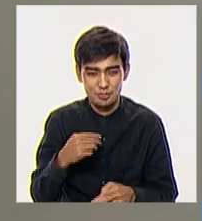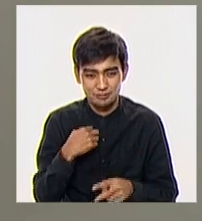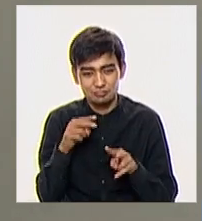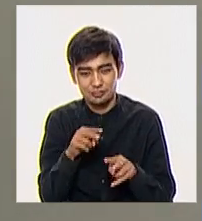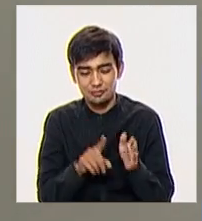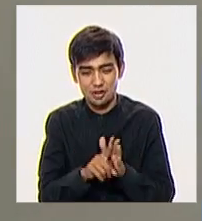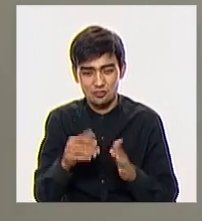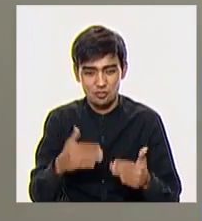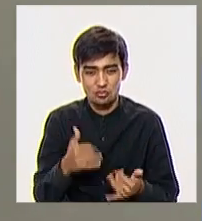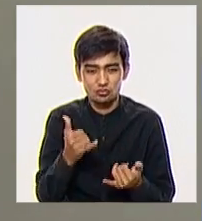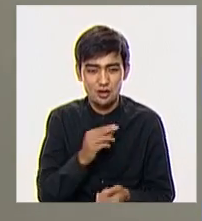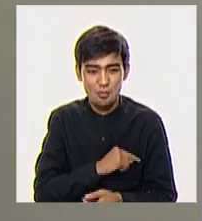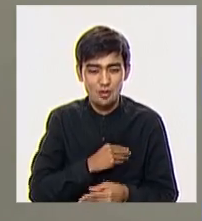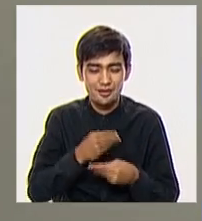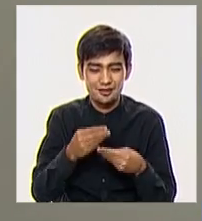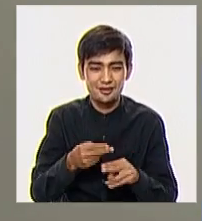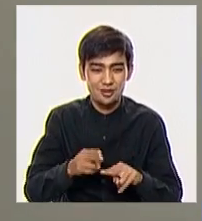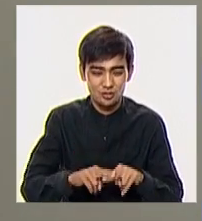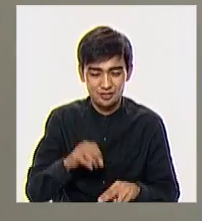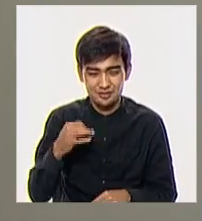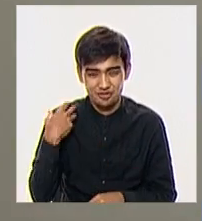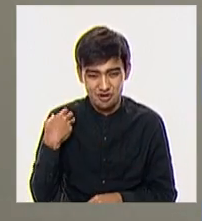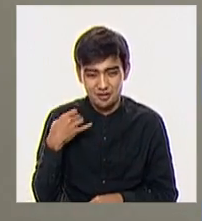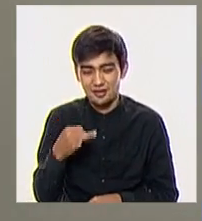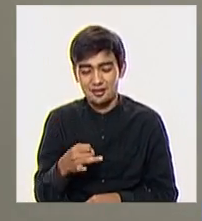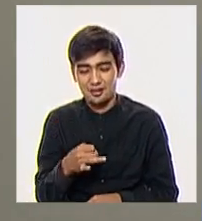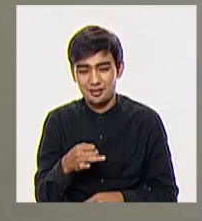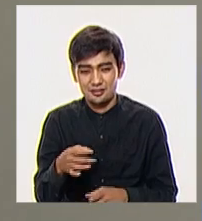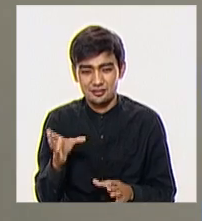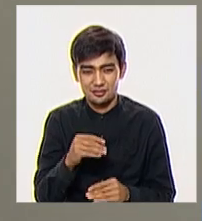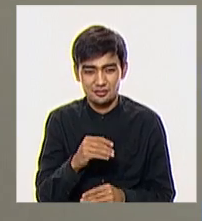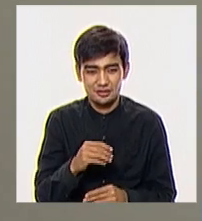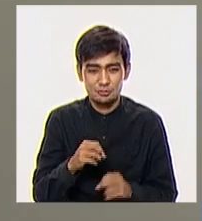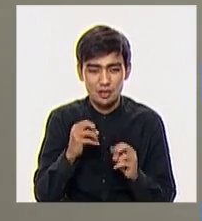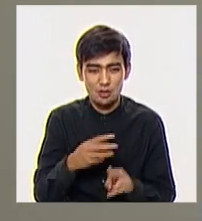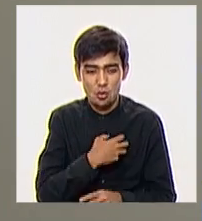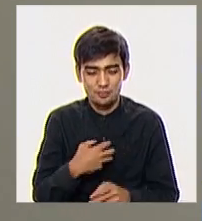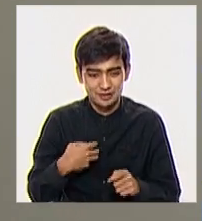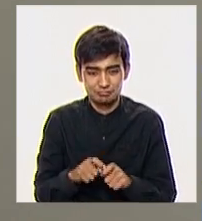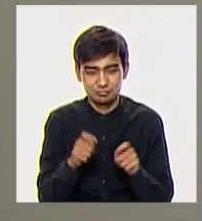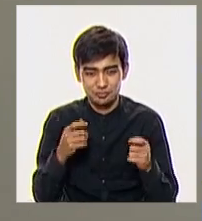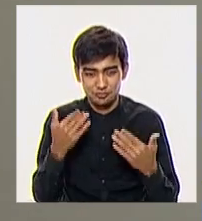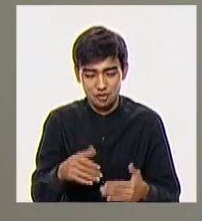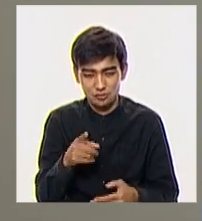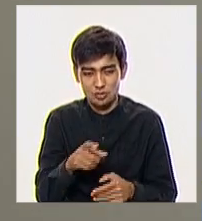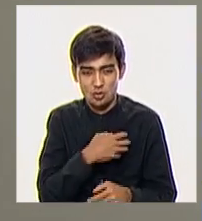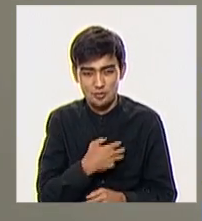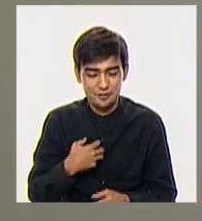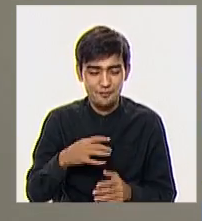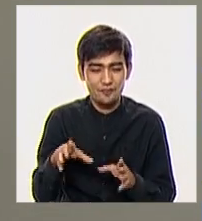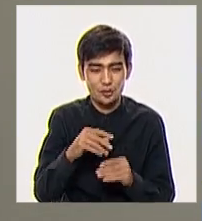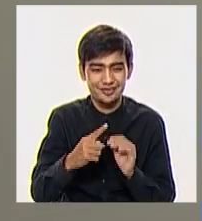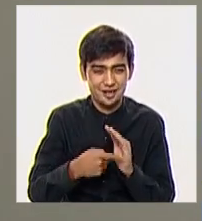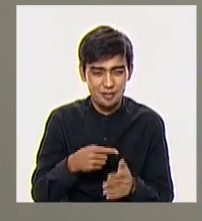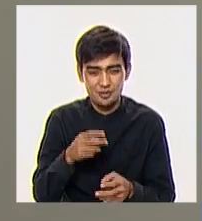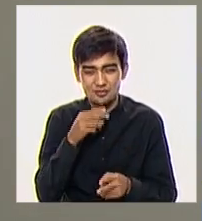бақылауымызбен қазір дейтін жұмыс беруші мен жұмыс беруші арасынан арбитражды комиссия құрылып отыр. Сол арбитражды комиссияда барлық талап